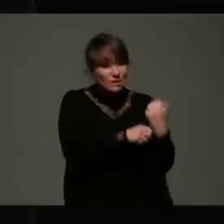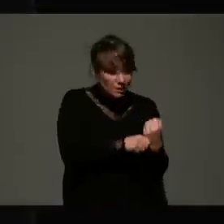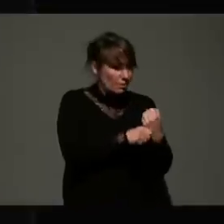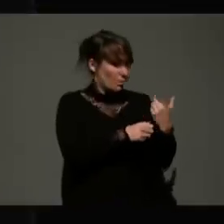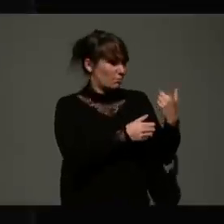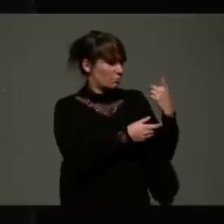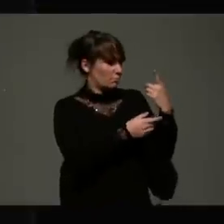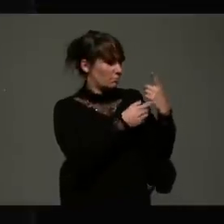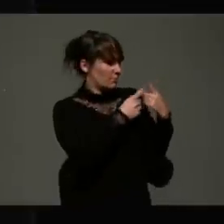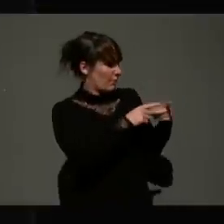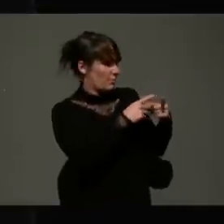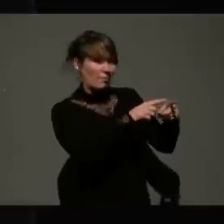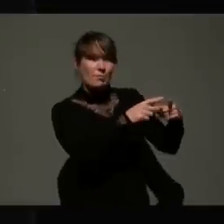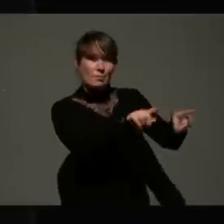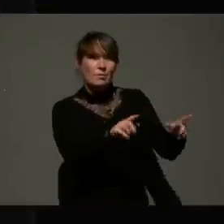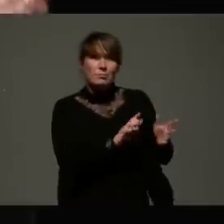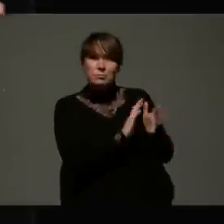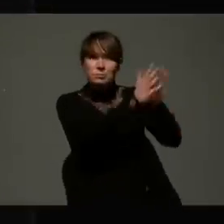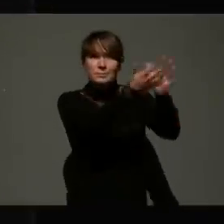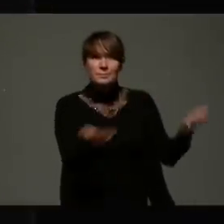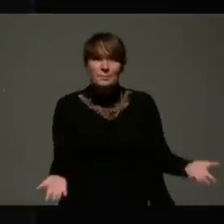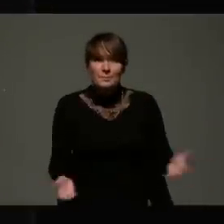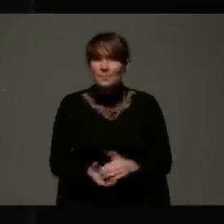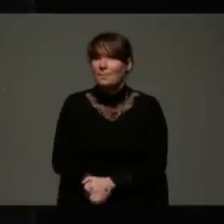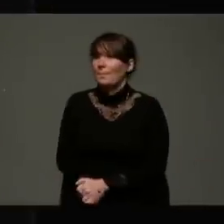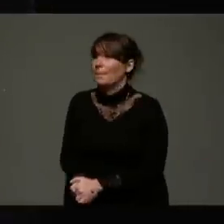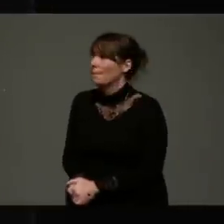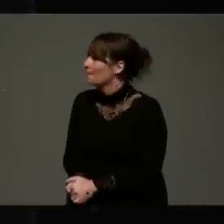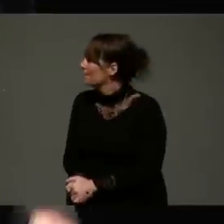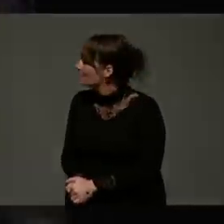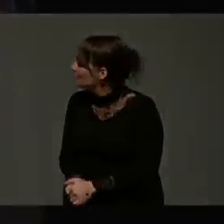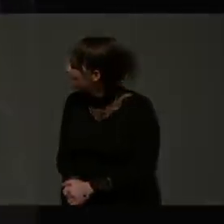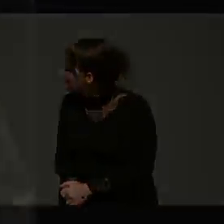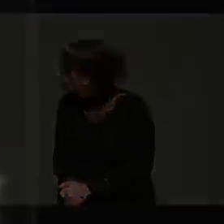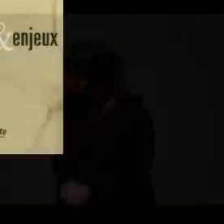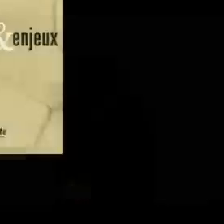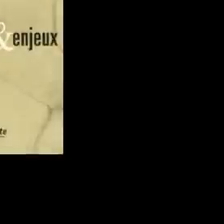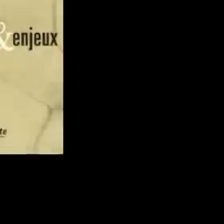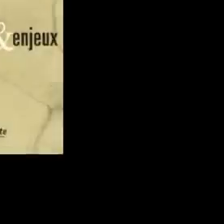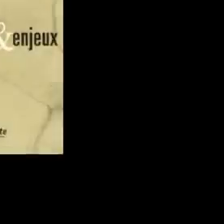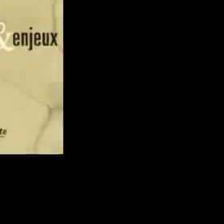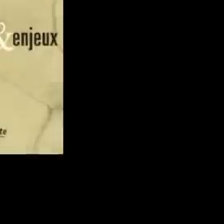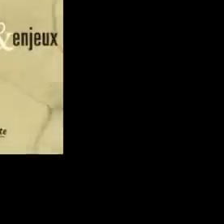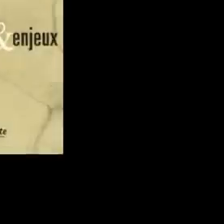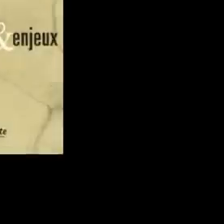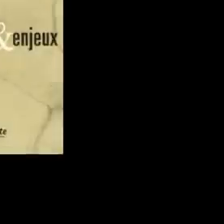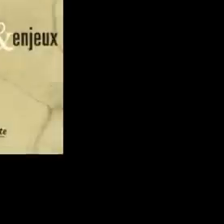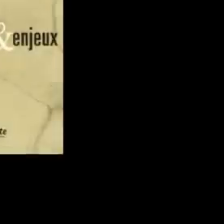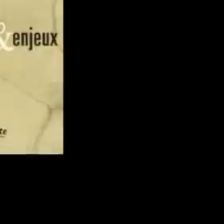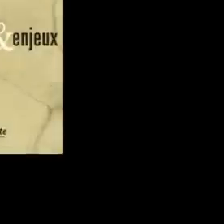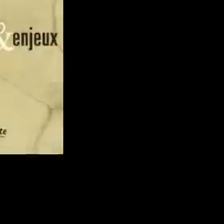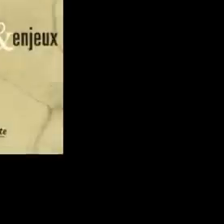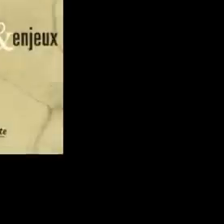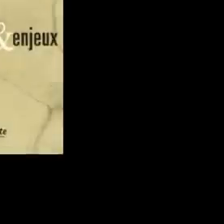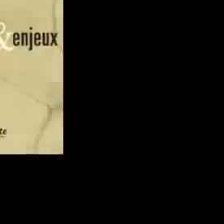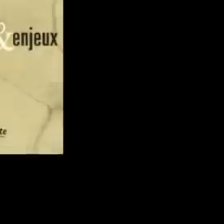des choses totalement différentes. Et je ne ferai que citer, Maëtte vous a parlé de quelques livres, si vous voulez avoir plus